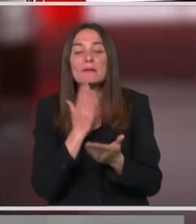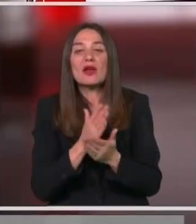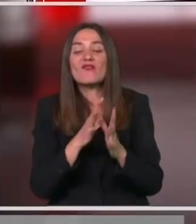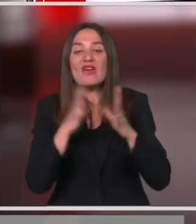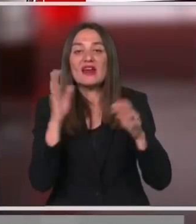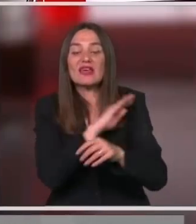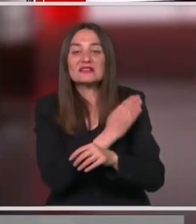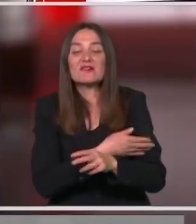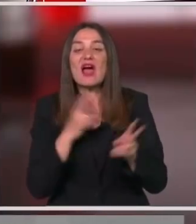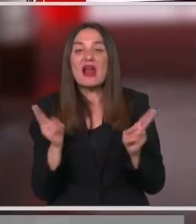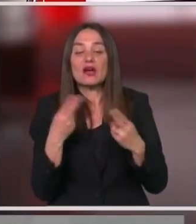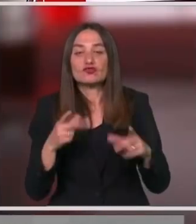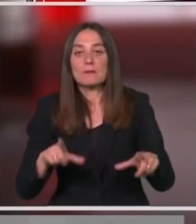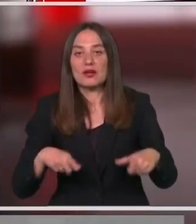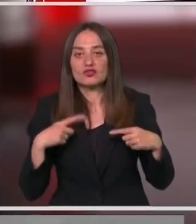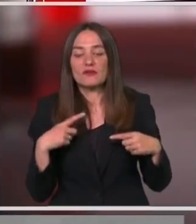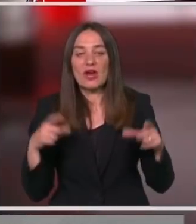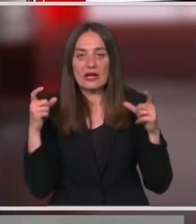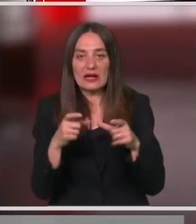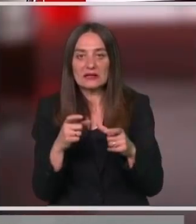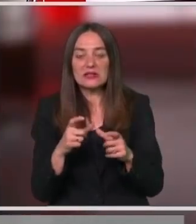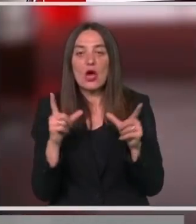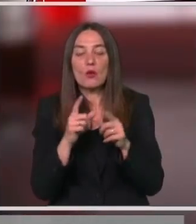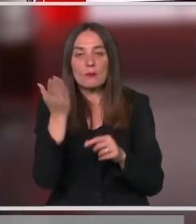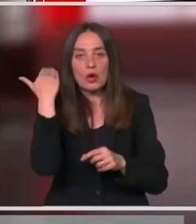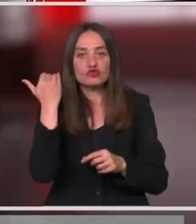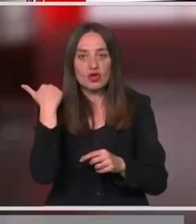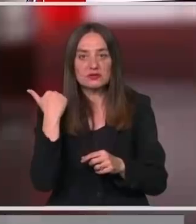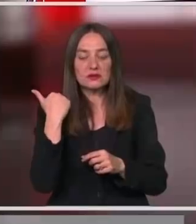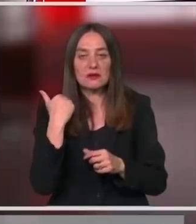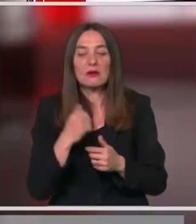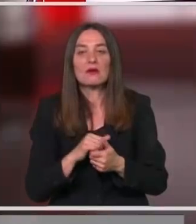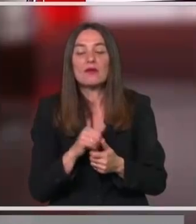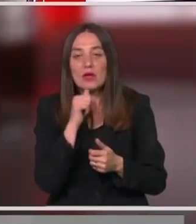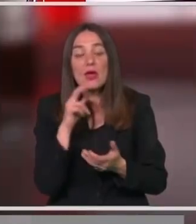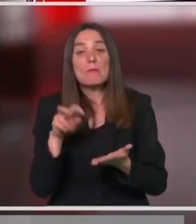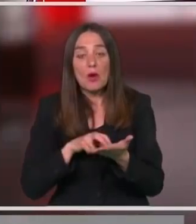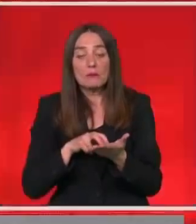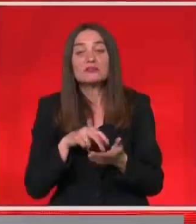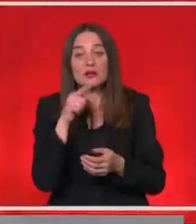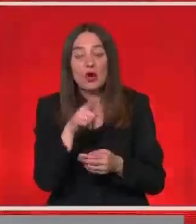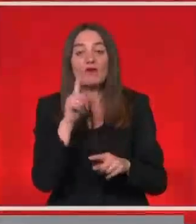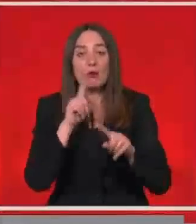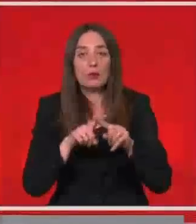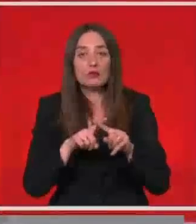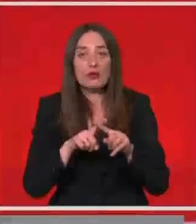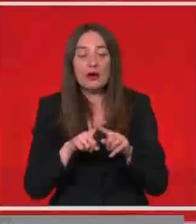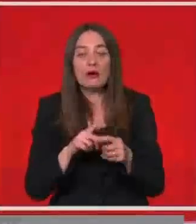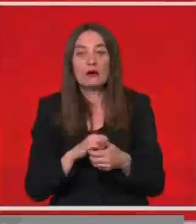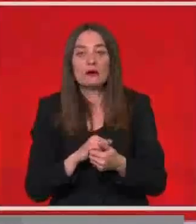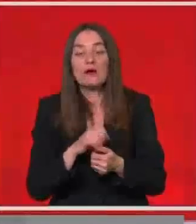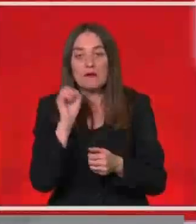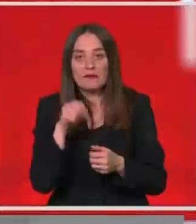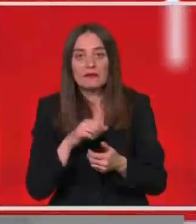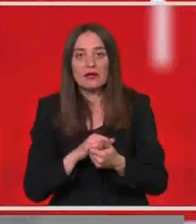velike sile lakše preživljavale krize u prošlosti. I bojim se da će ovog puta da